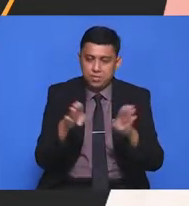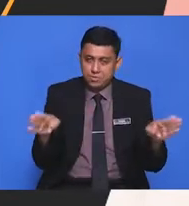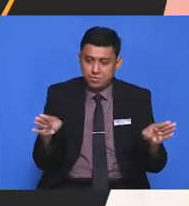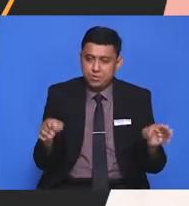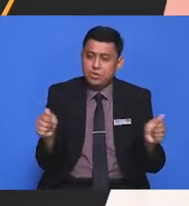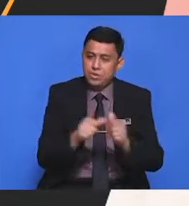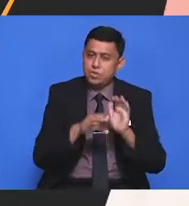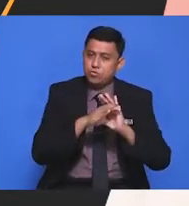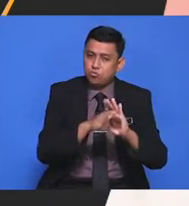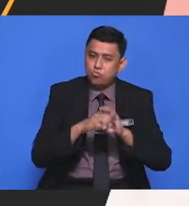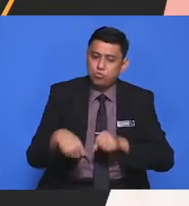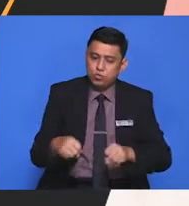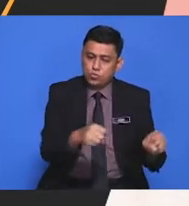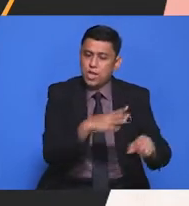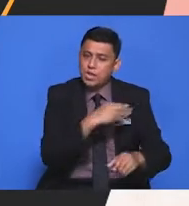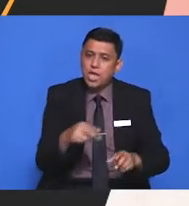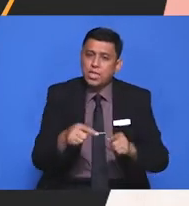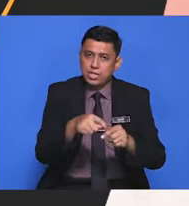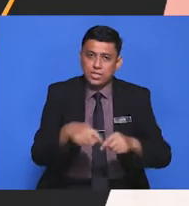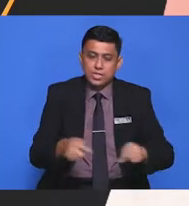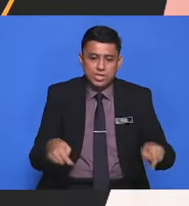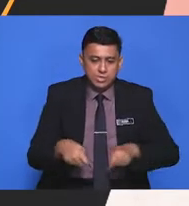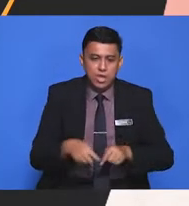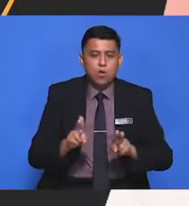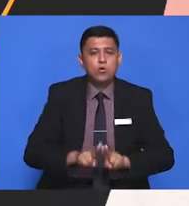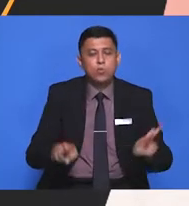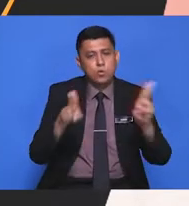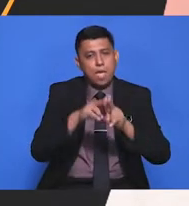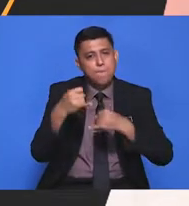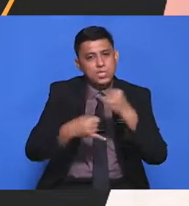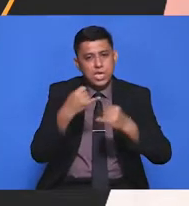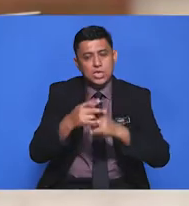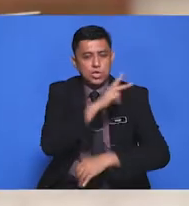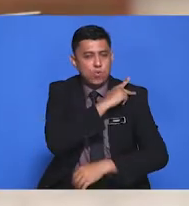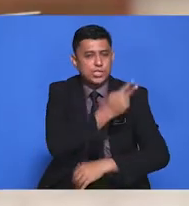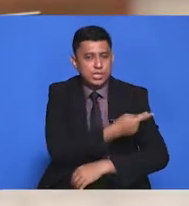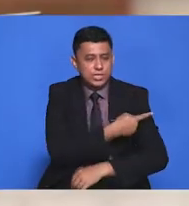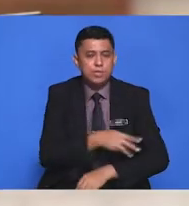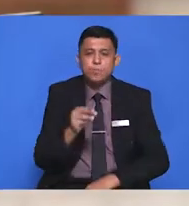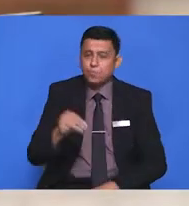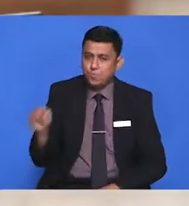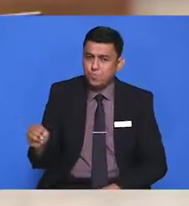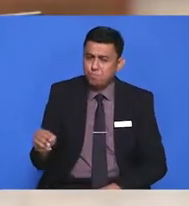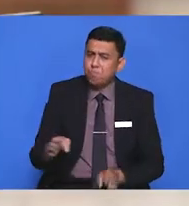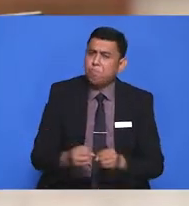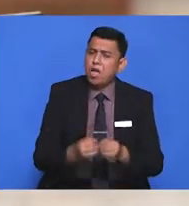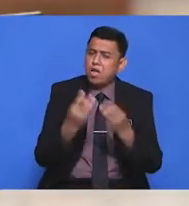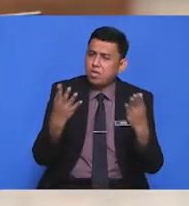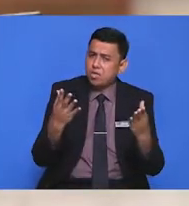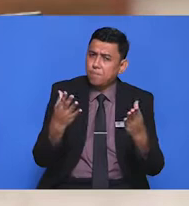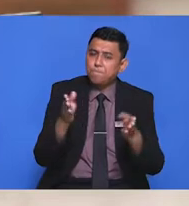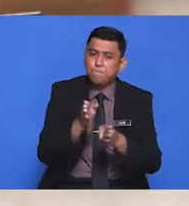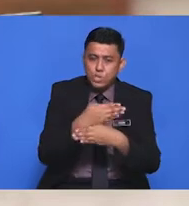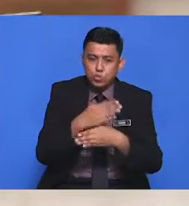dengan contoh sungai dan tasik utama di Asia Tenggara telah berjaya dikuasai. Murid-murid, kepelbagaian bentuk muka bumi di